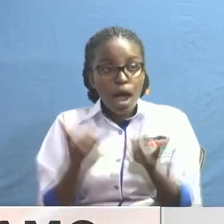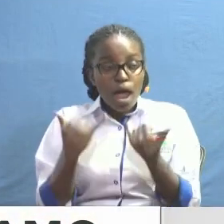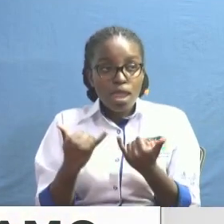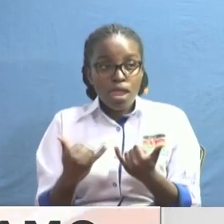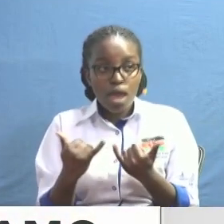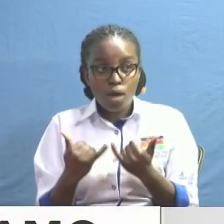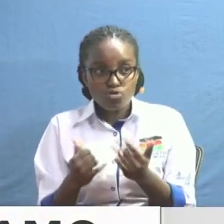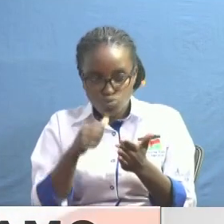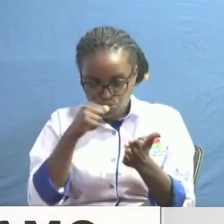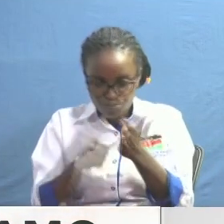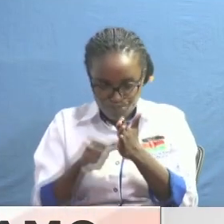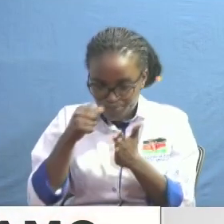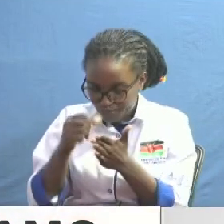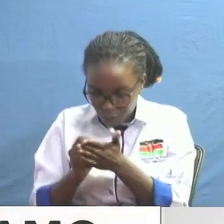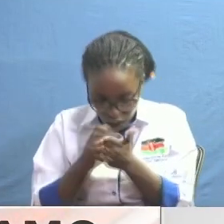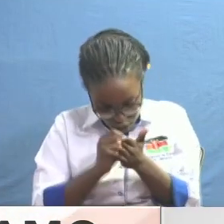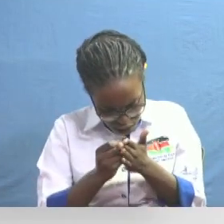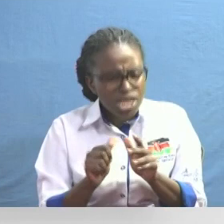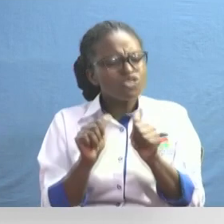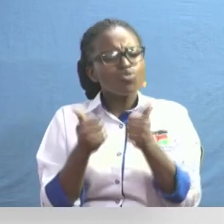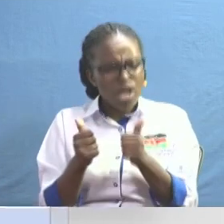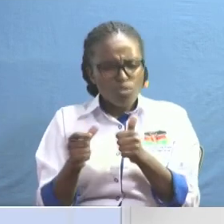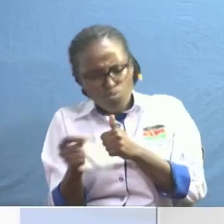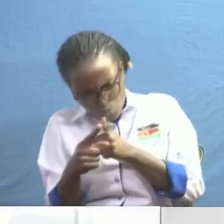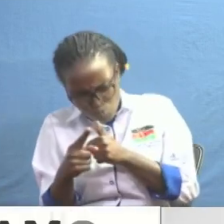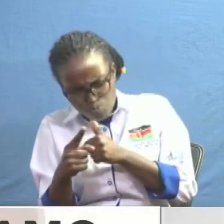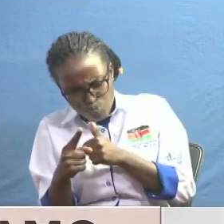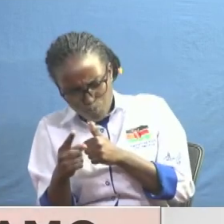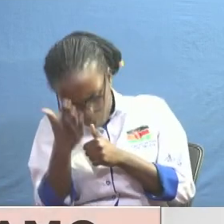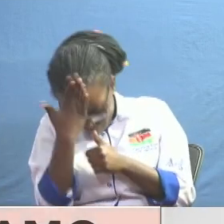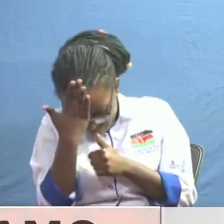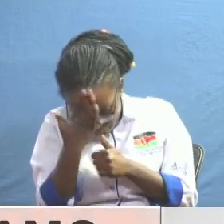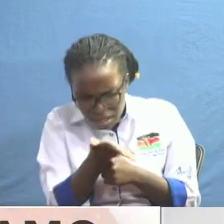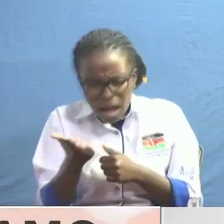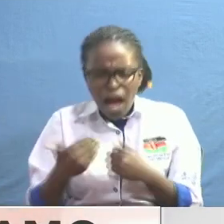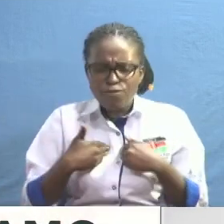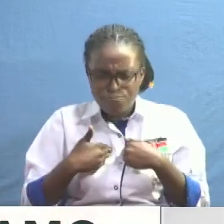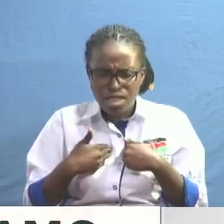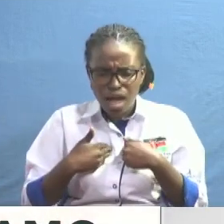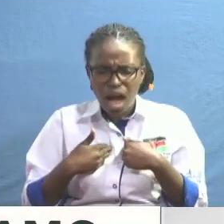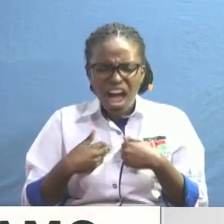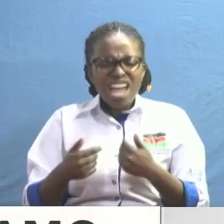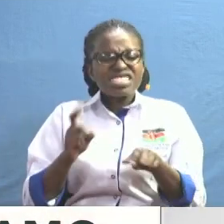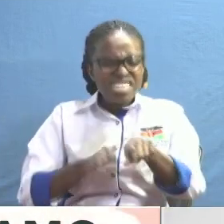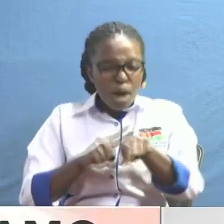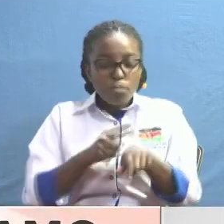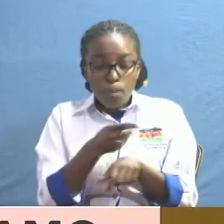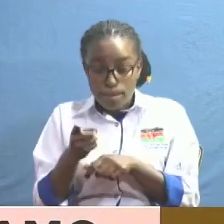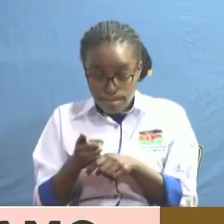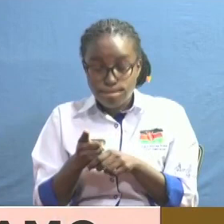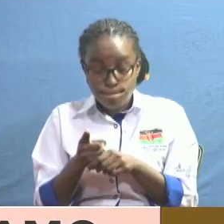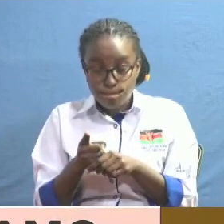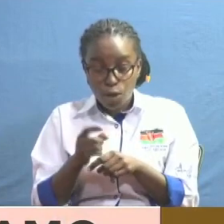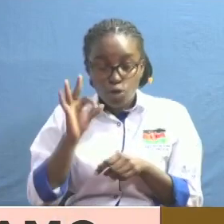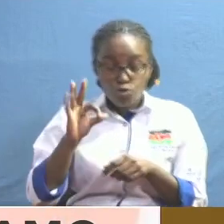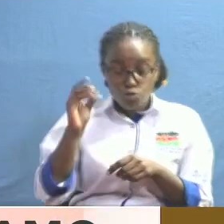Kulingana na barua iliyoandikwa siku ya Alhamisi na katibu mkuu wa masuala ya nje Korir Sing'oei akimwandikia rais wa wakfu wa Ford